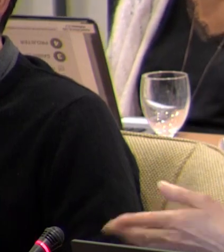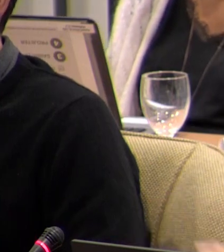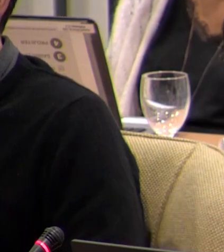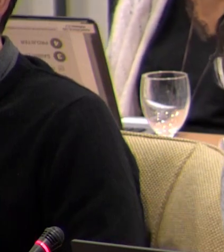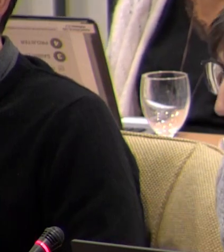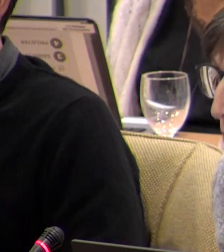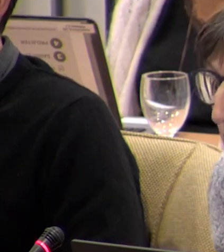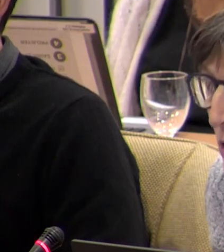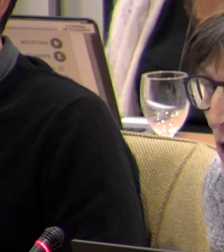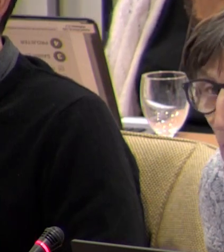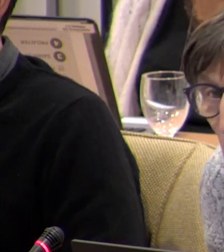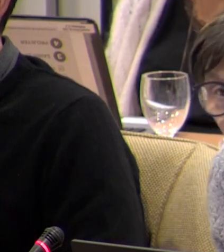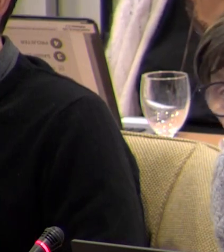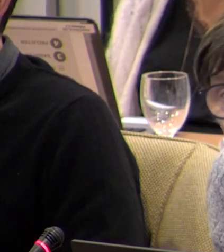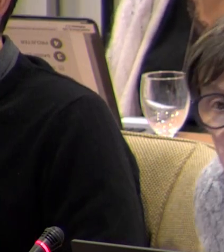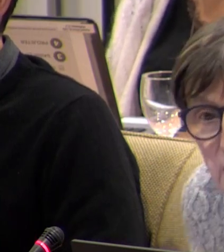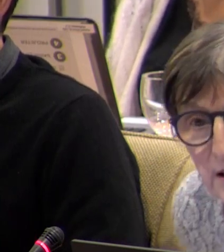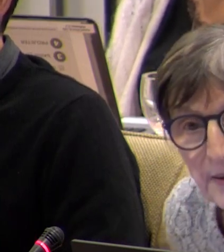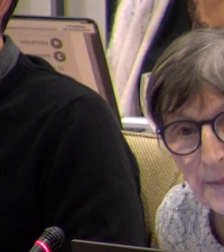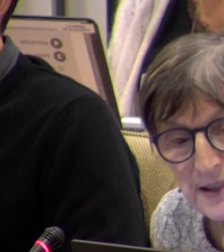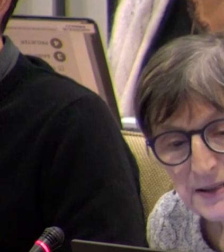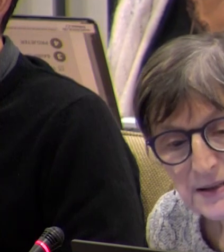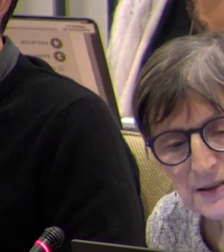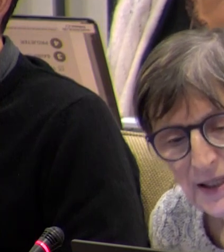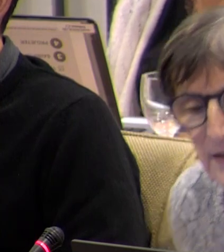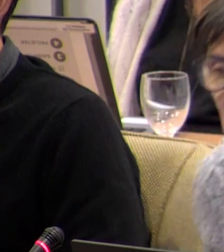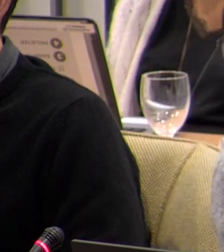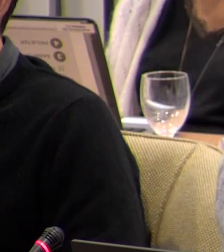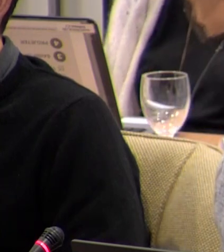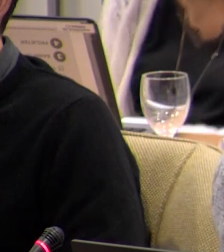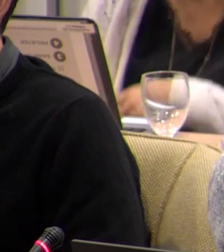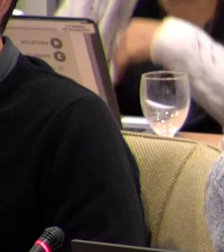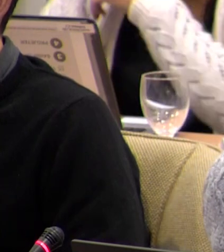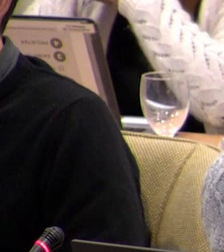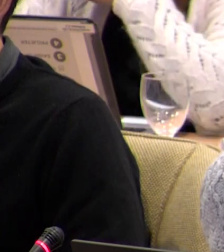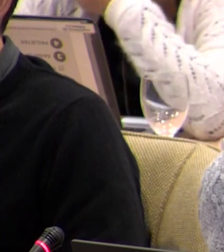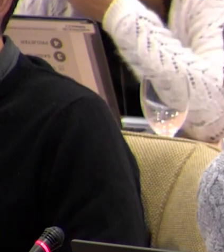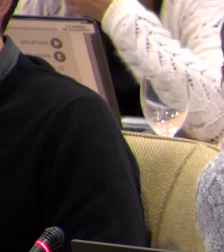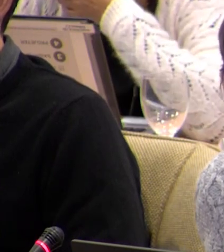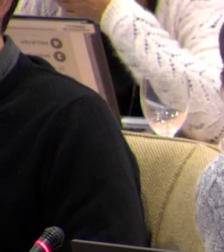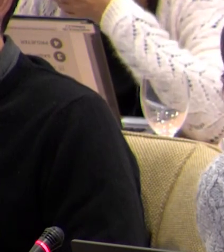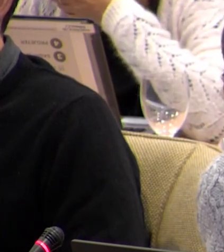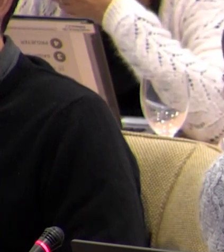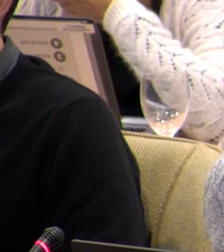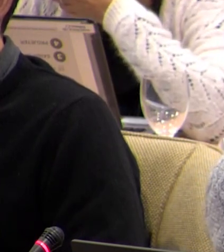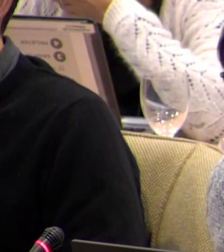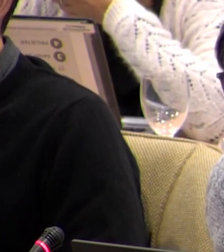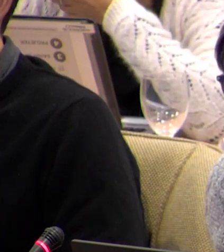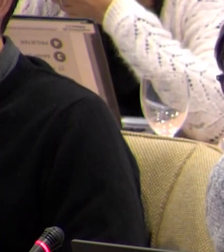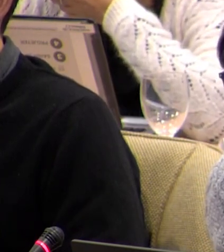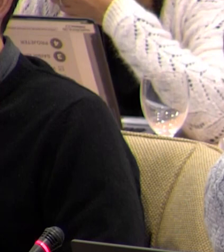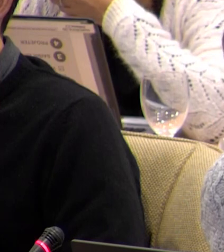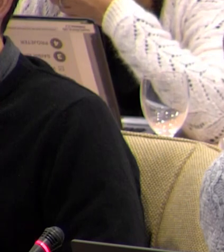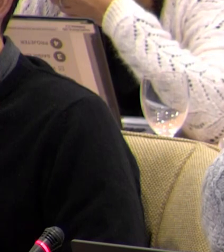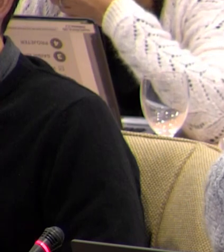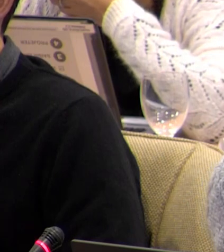lequel vous parlez de pré vol donc quel est le budget répond à partie après molle un appel à projet oui monsieur